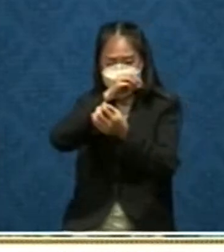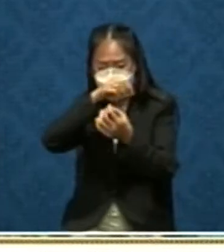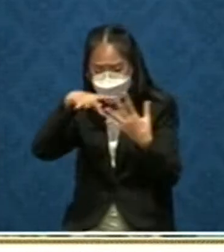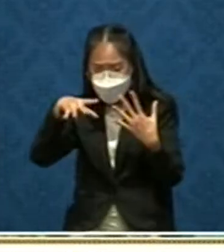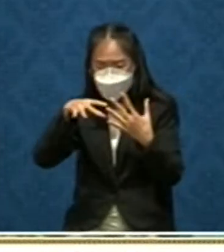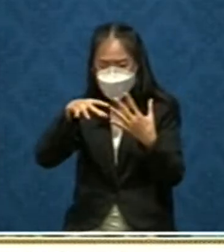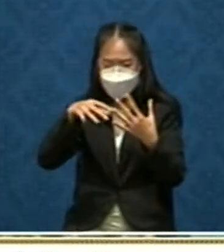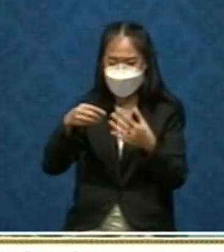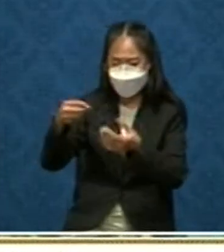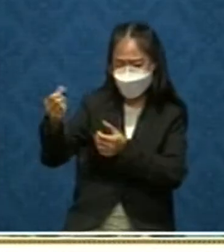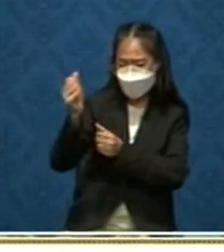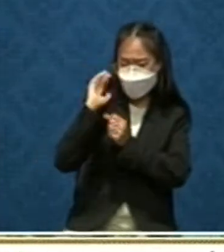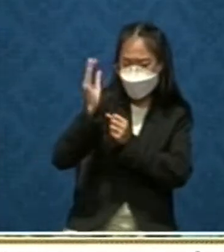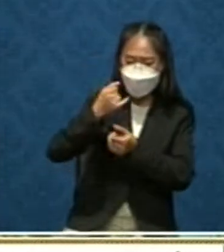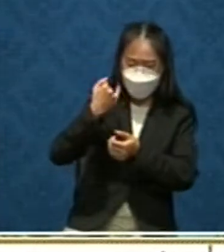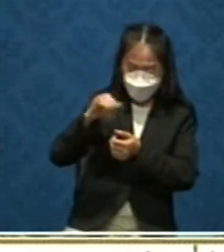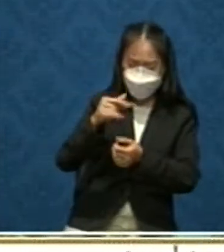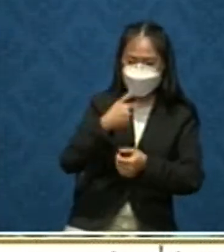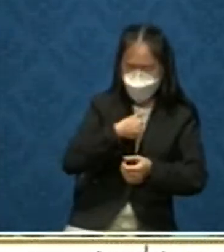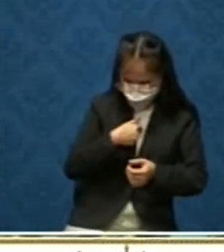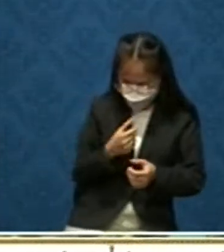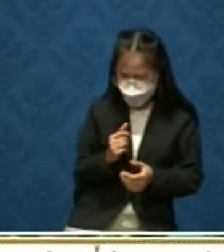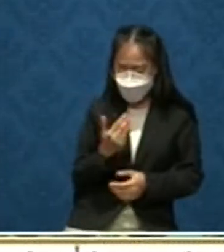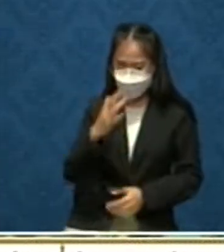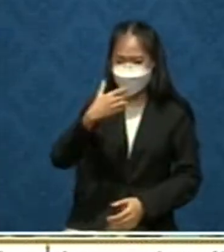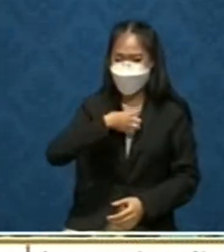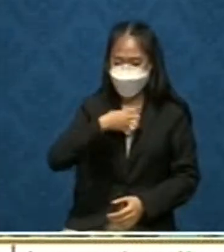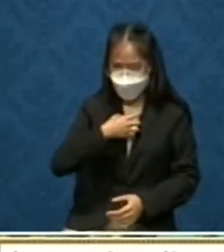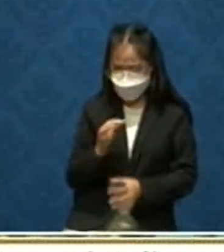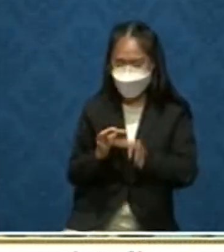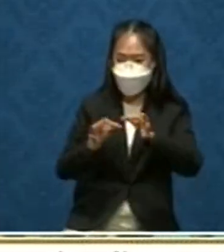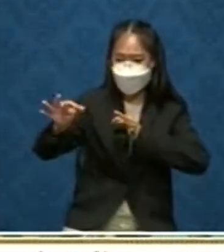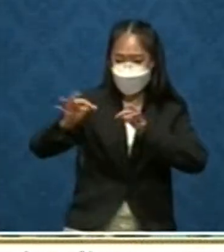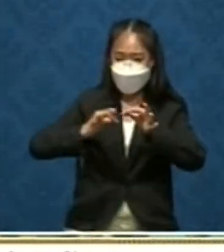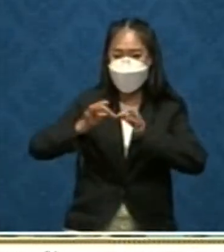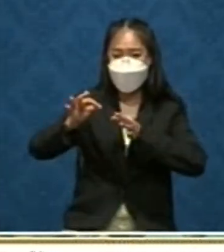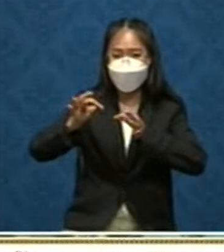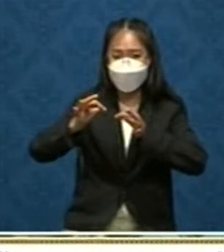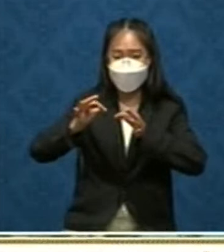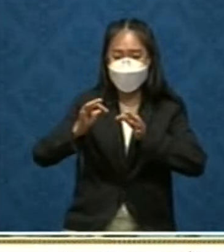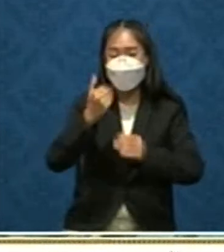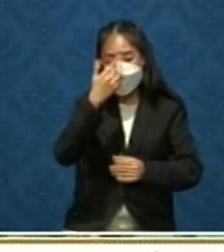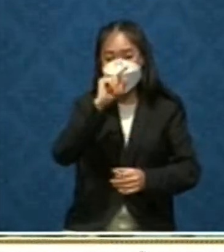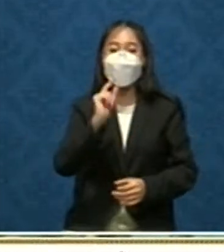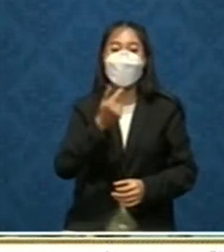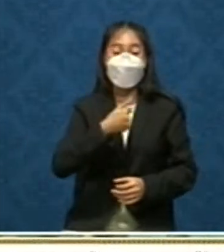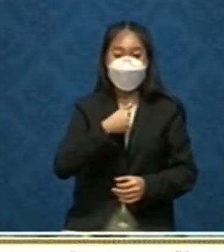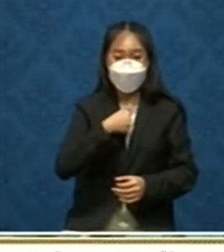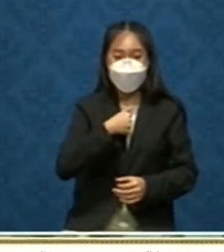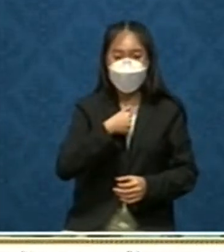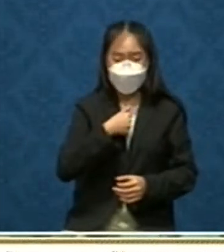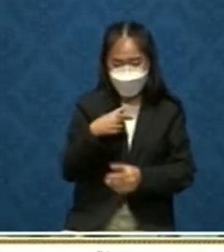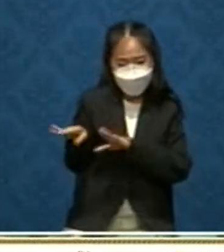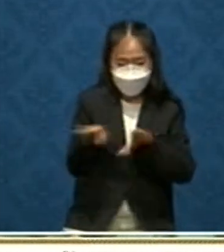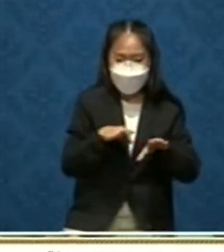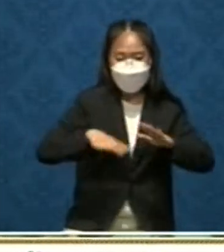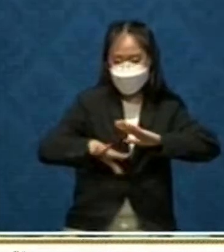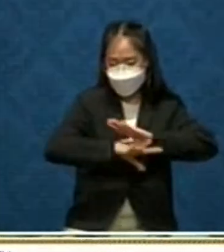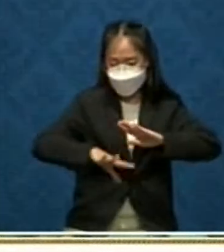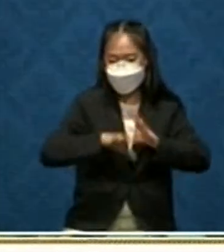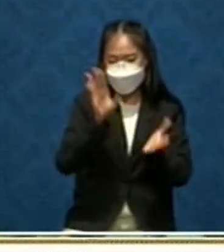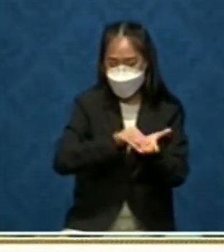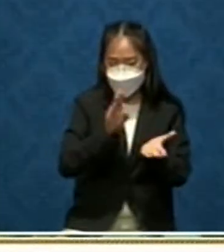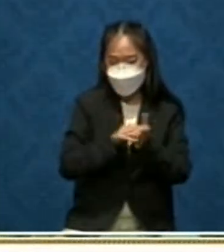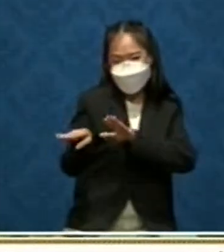้อง ก็คงเมไร่ผมชยแจงบ้าง นะเดยรฐบาค่ผมซ conclusion เพรสุรกาผมกตยมมหมแล้ว นะใแตแลเรื่อง